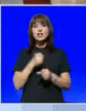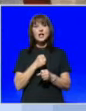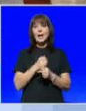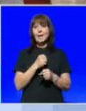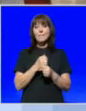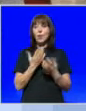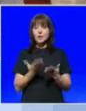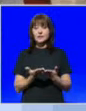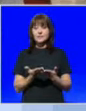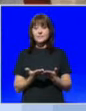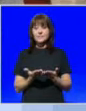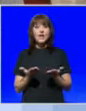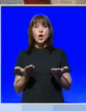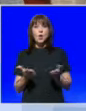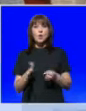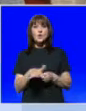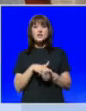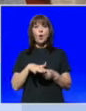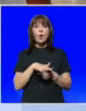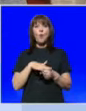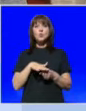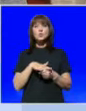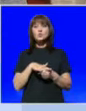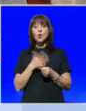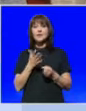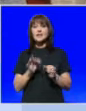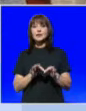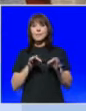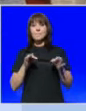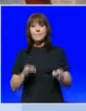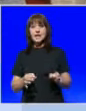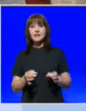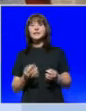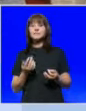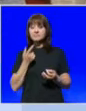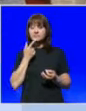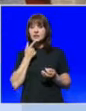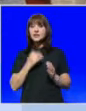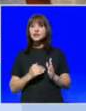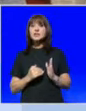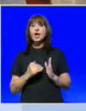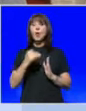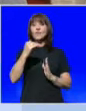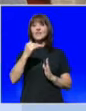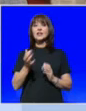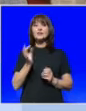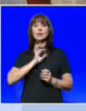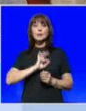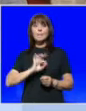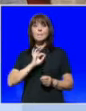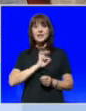са основните мерки, които ще увеличат приходите и ще сработят ли те според